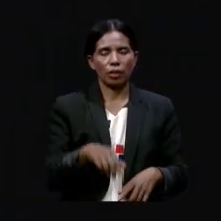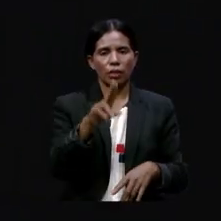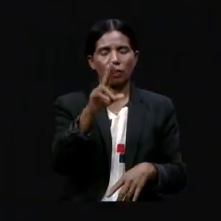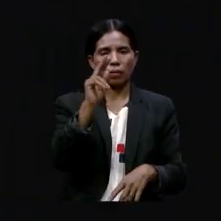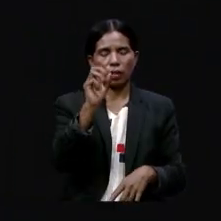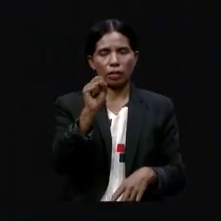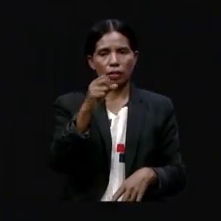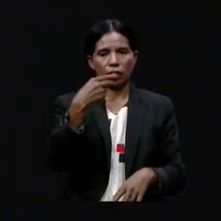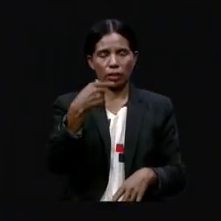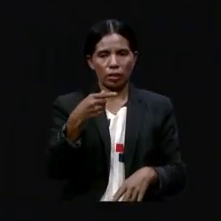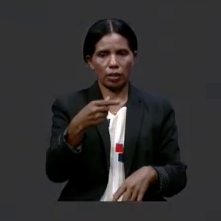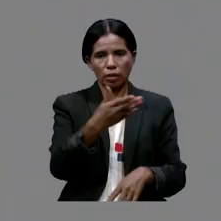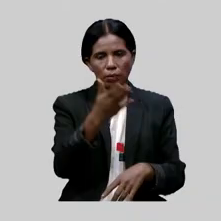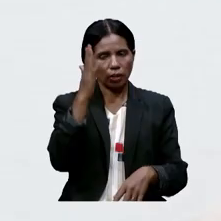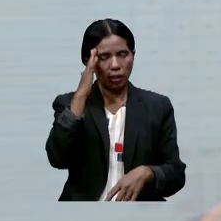nasalaf